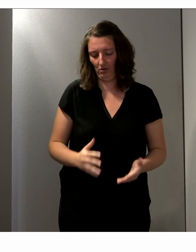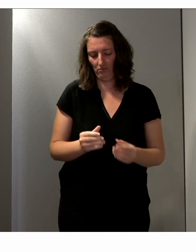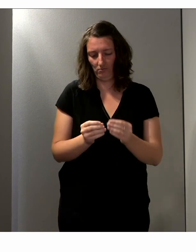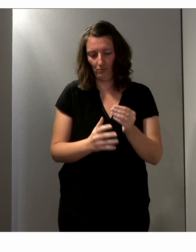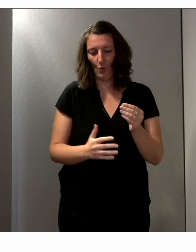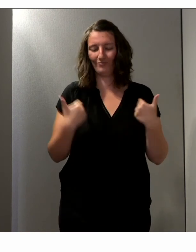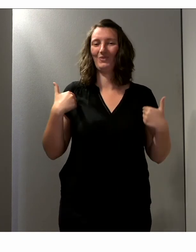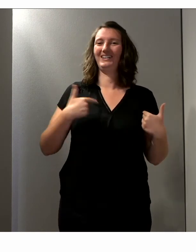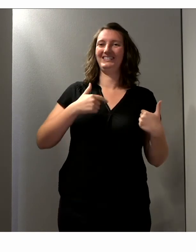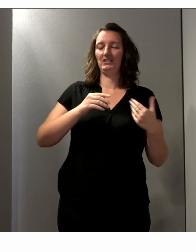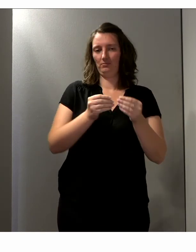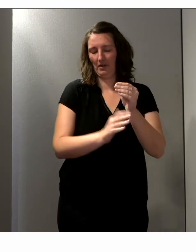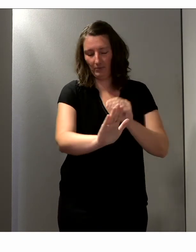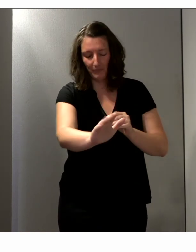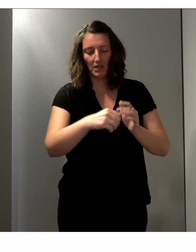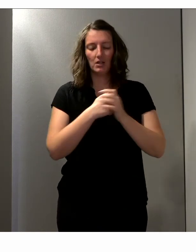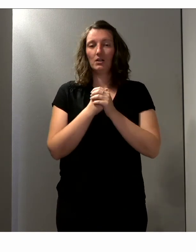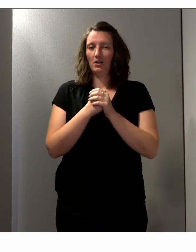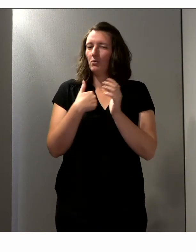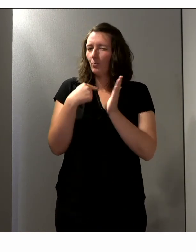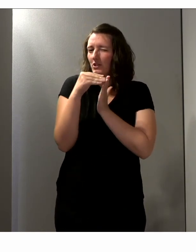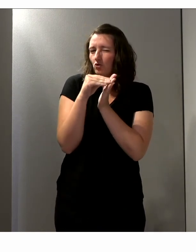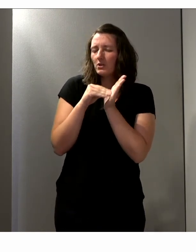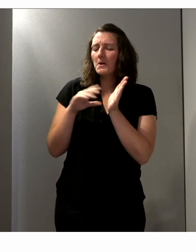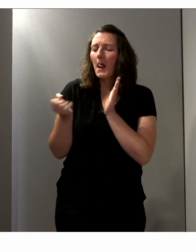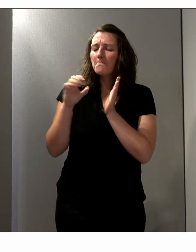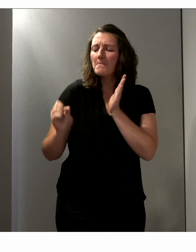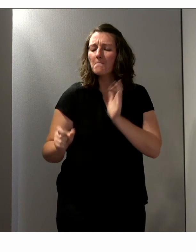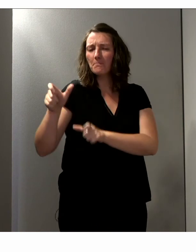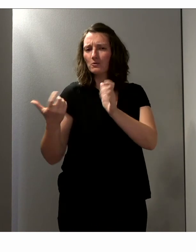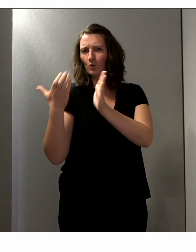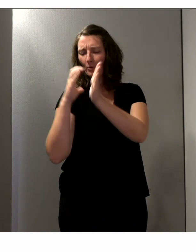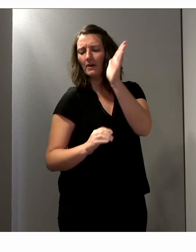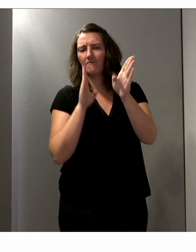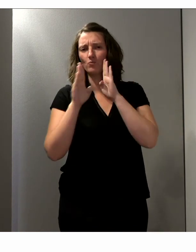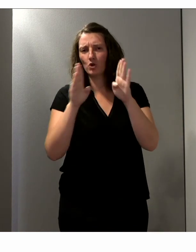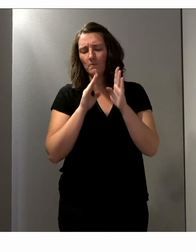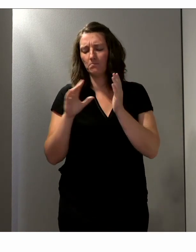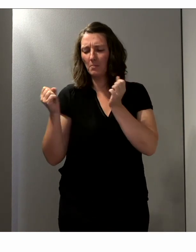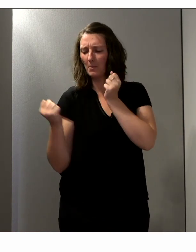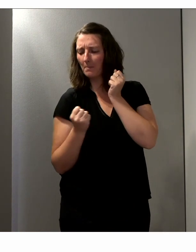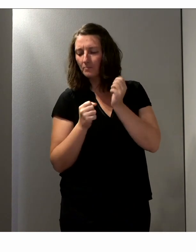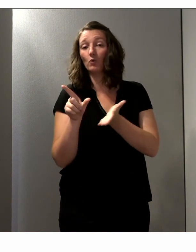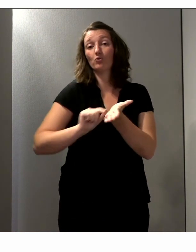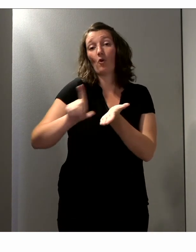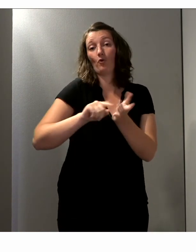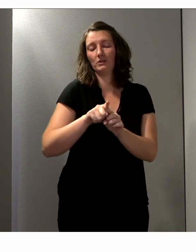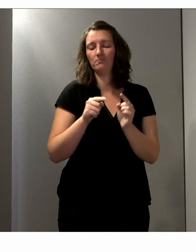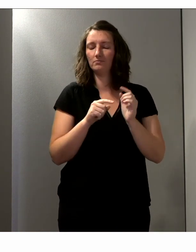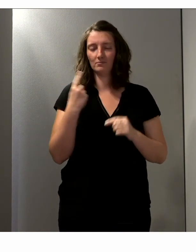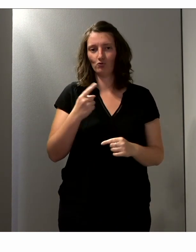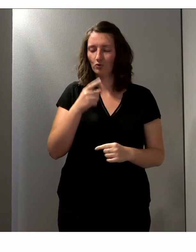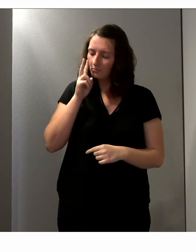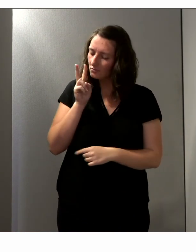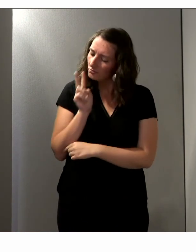n'est pas là pour parler de moi. Alors, donc voilà, j'ai pris quelques commentaires sur le fil Facebook, hein, et Twitter. Et c'est vrai qu'on apprend toujours